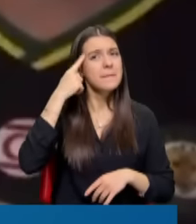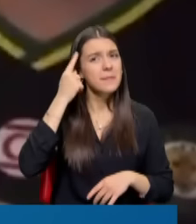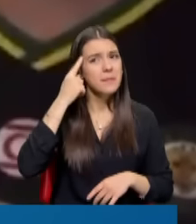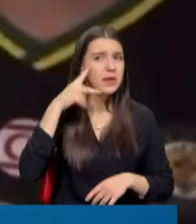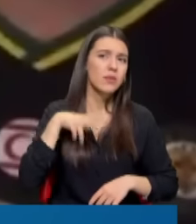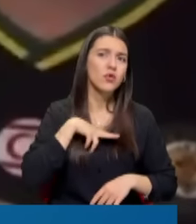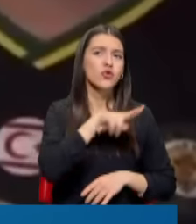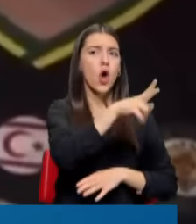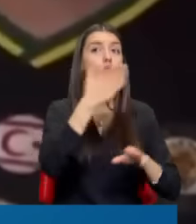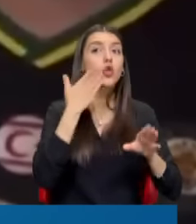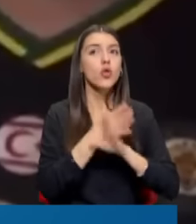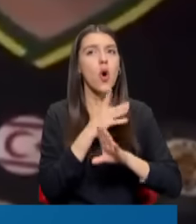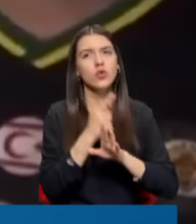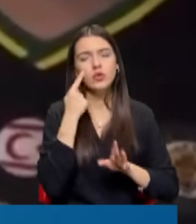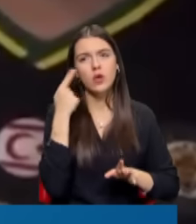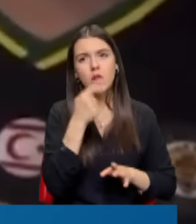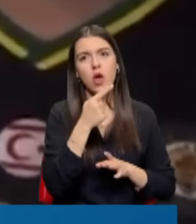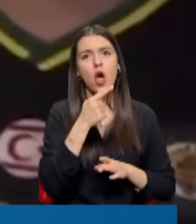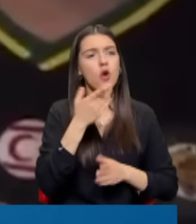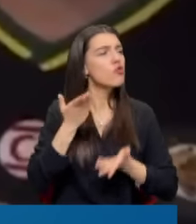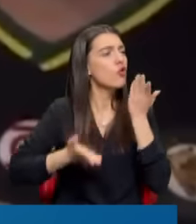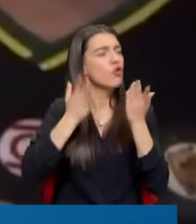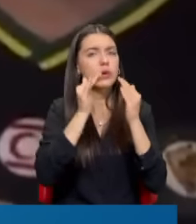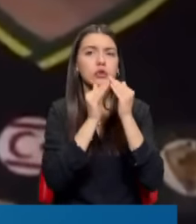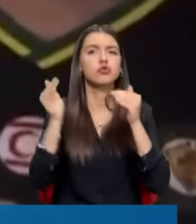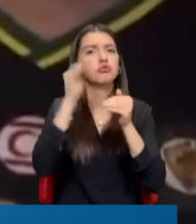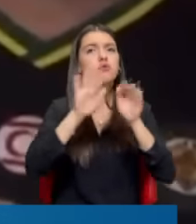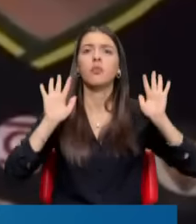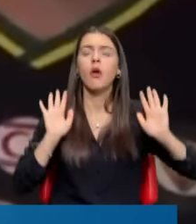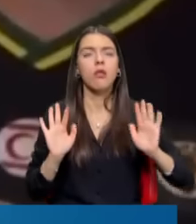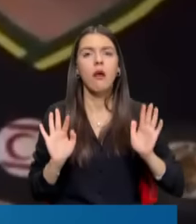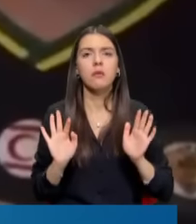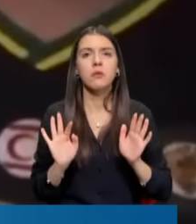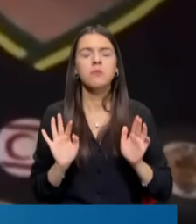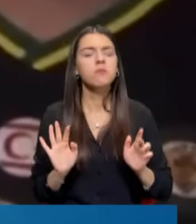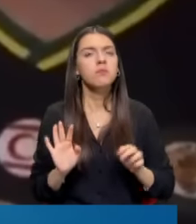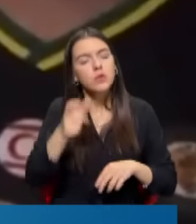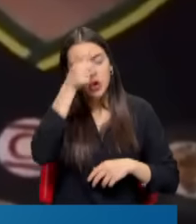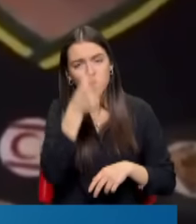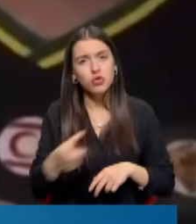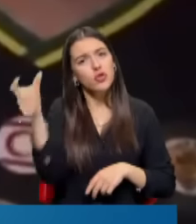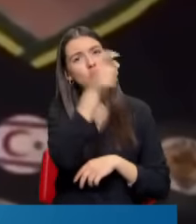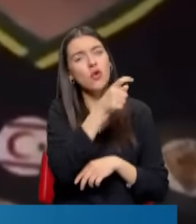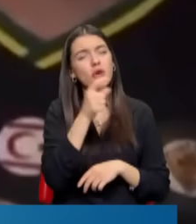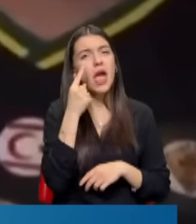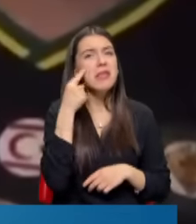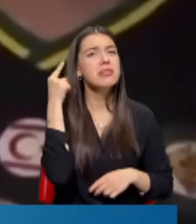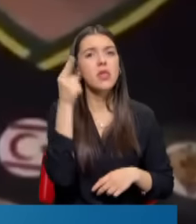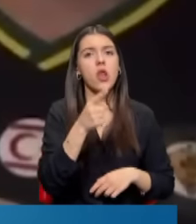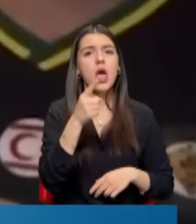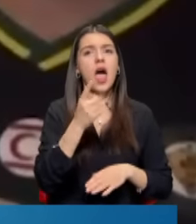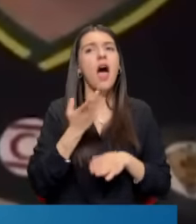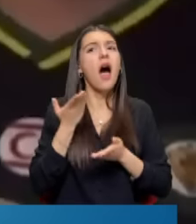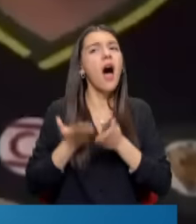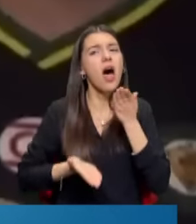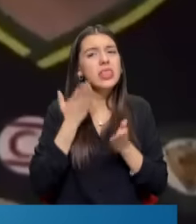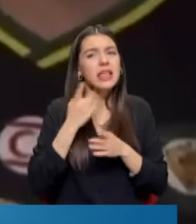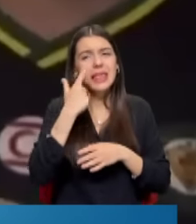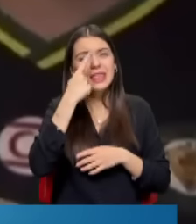gösterdiği doğrular ve hukukun üstünlüğüdür. Türkiye Cumhuriyeti adaletinden de